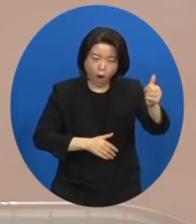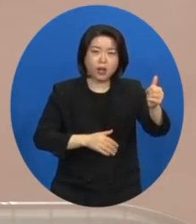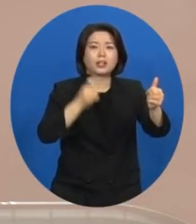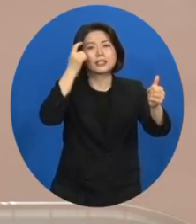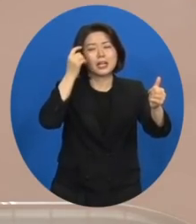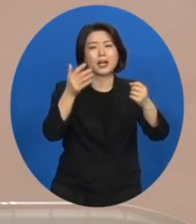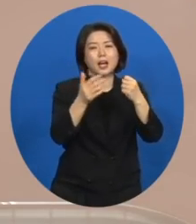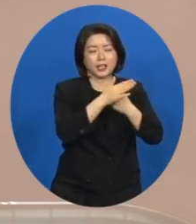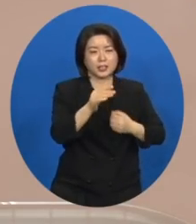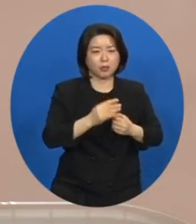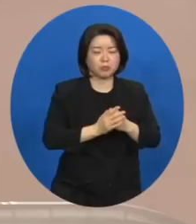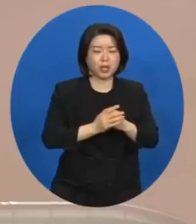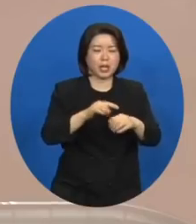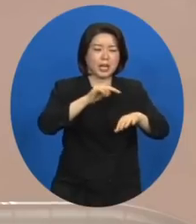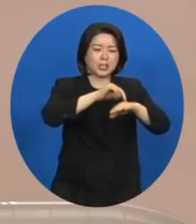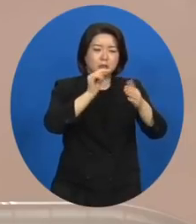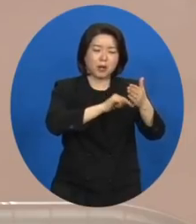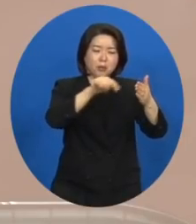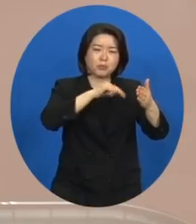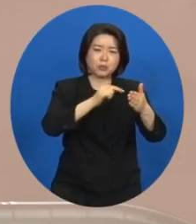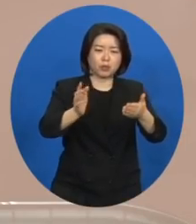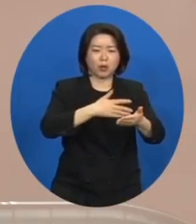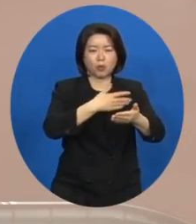공허함을 채울 수가 없어요